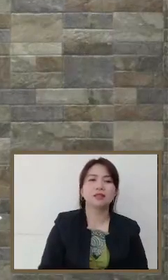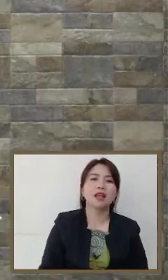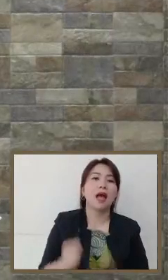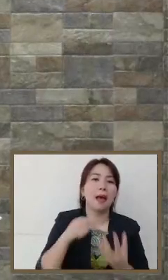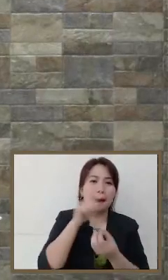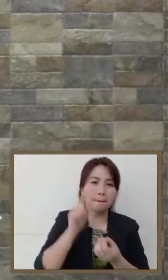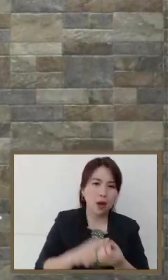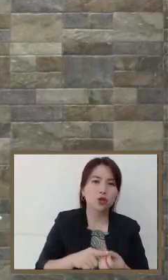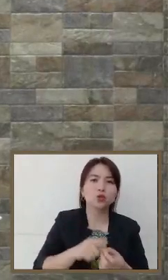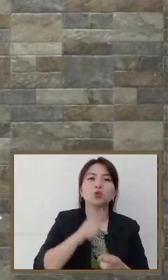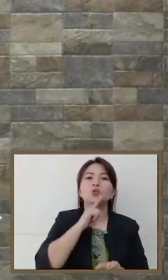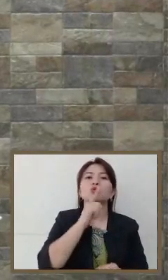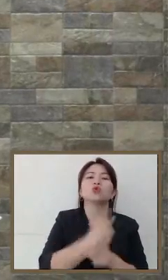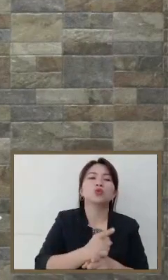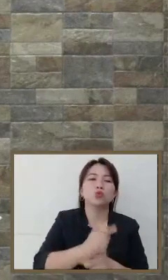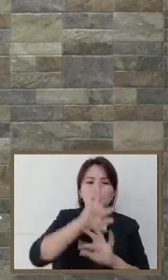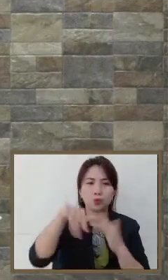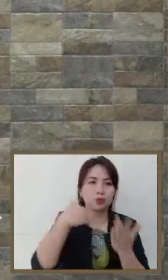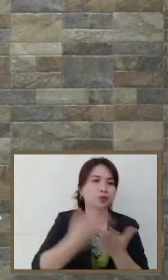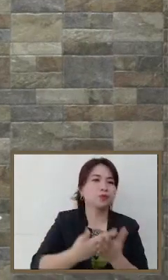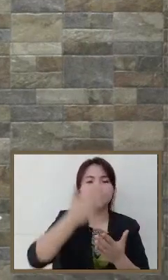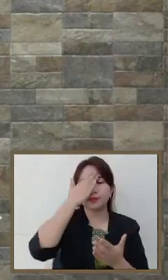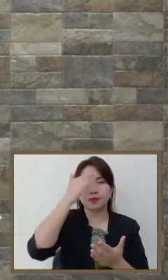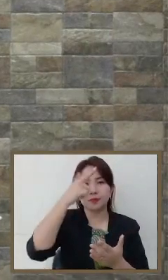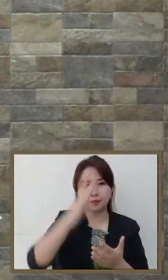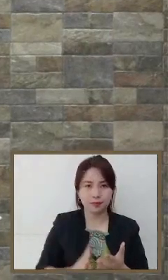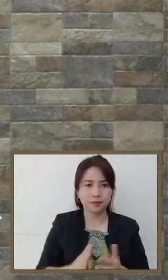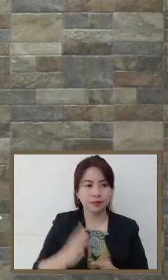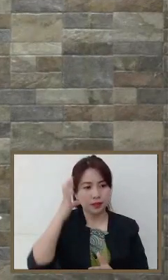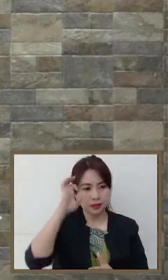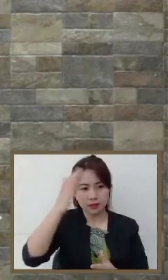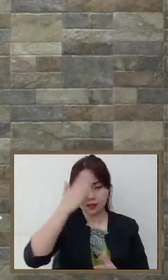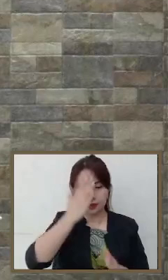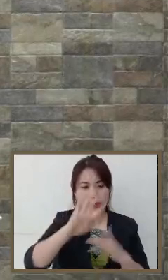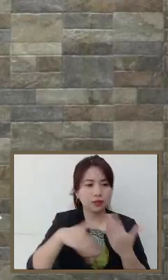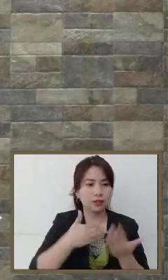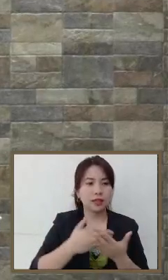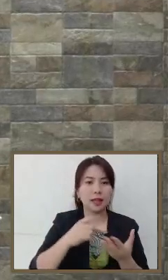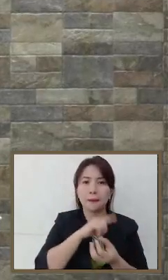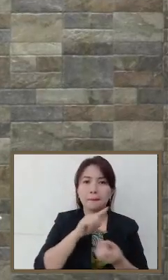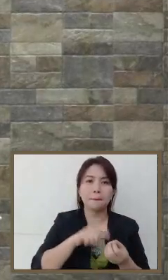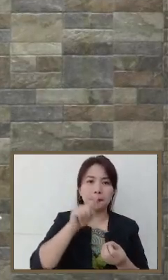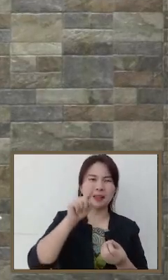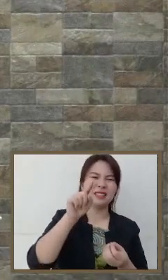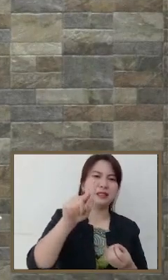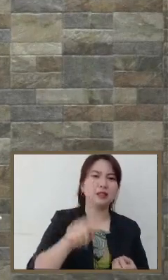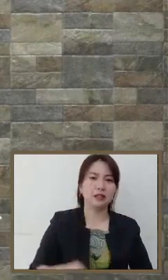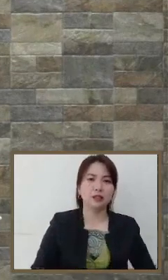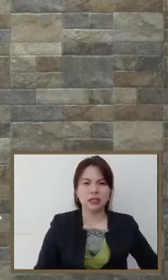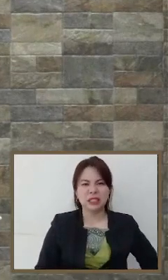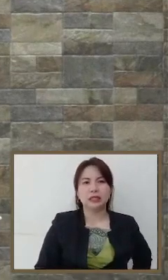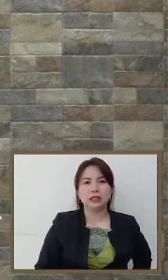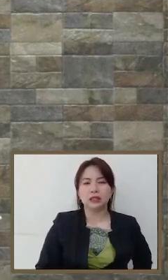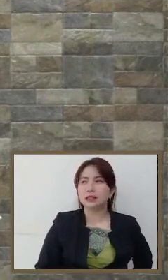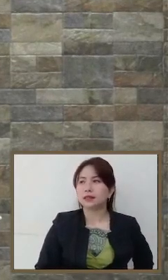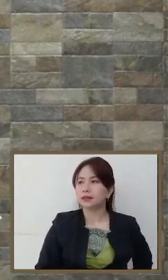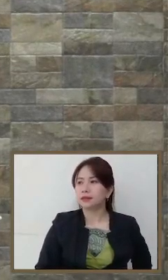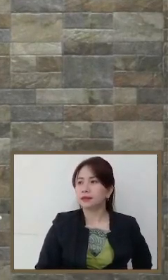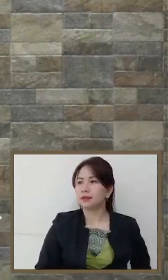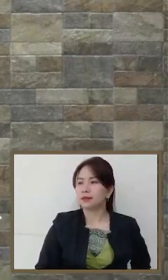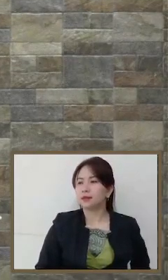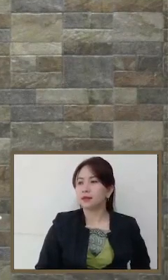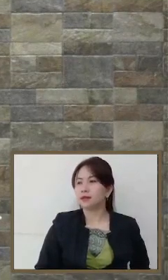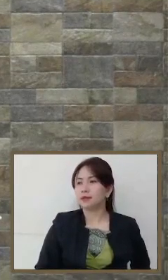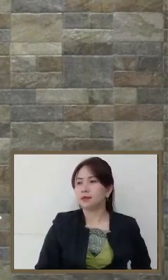omniscient God Alam niya lahat sa iyo si Joseph alam niyang alam lahat ng Diyos saakin itong kalagayan ko ngayon On the